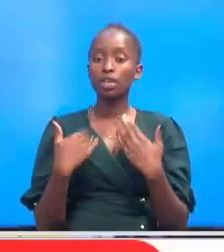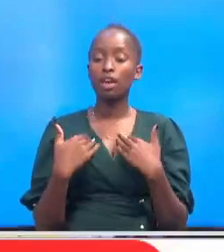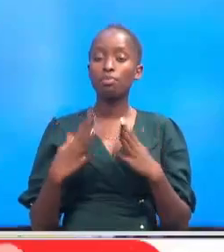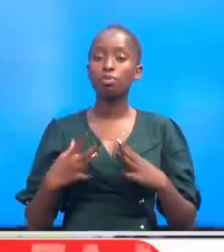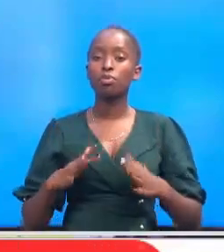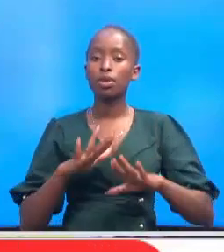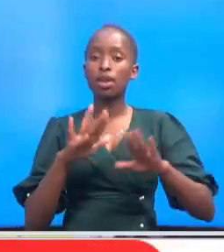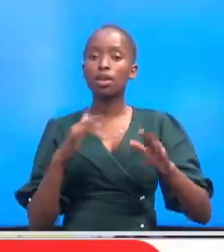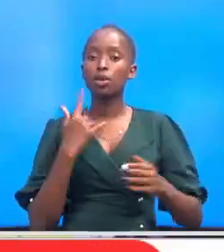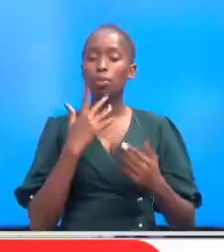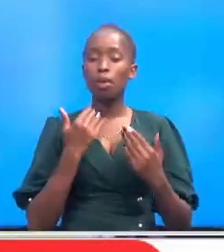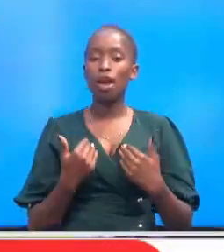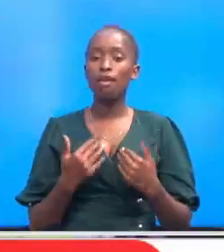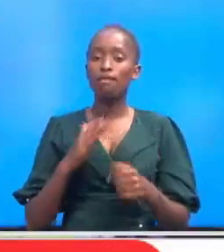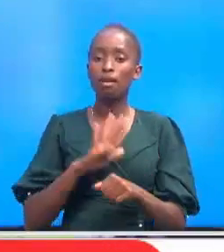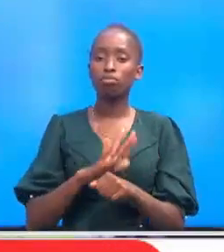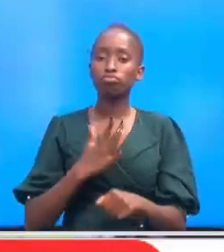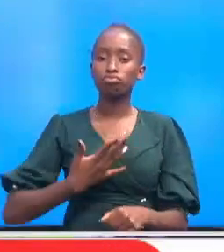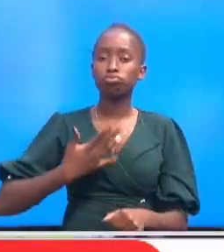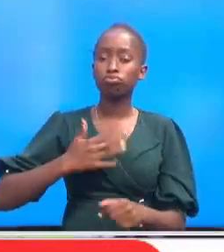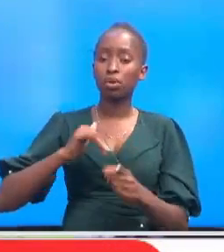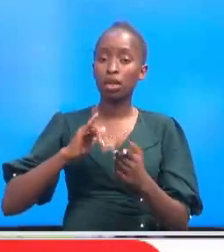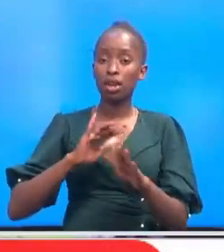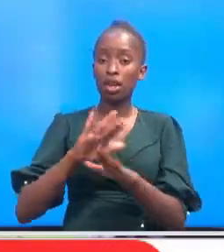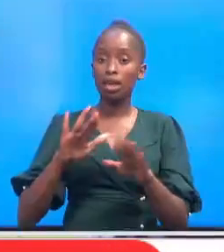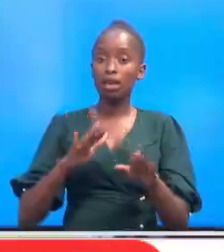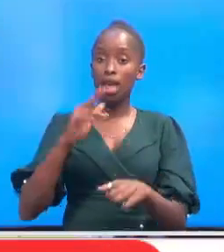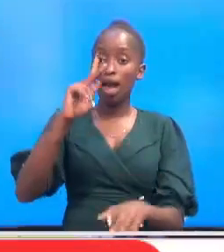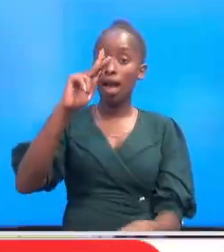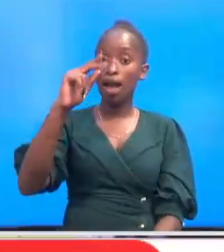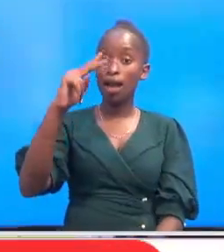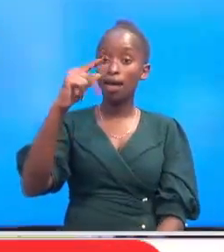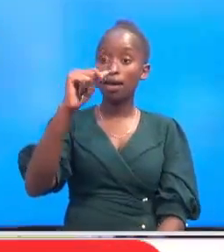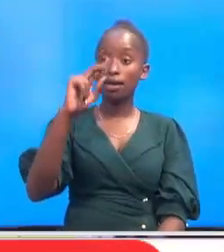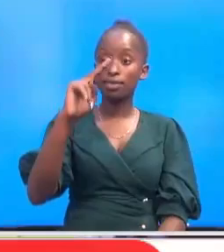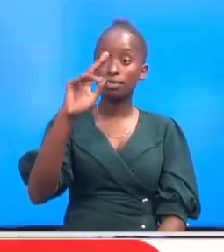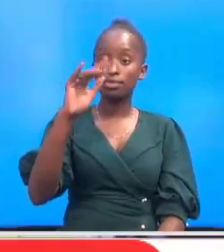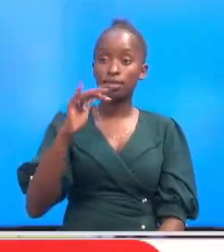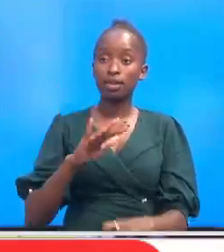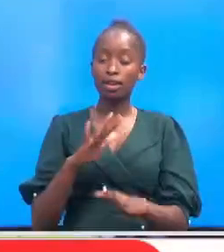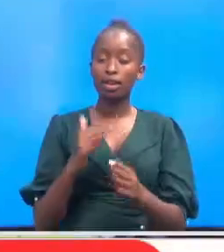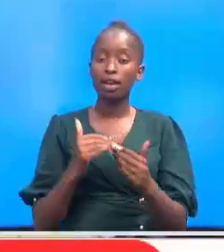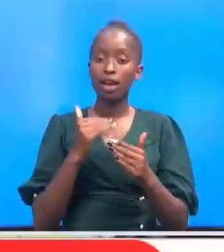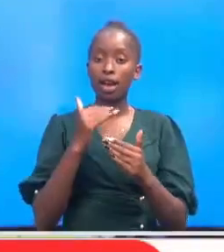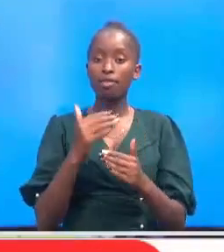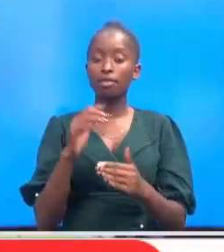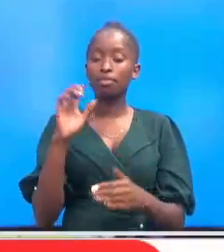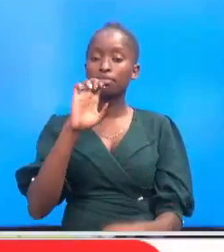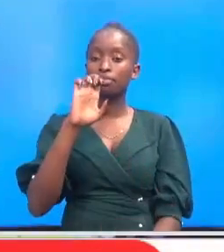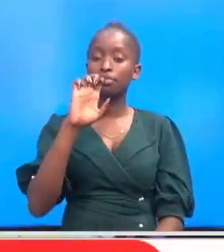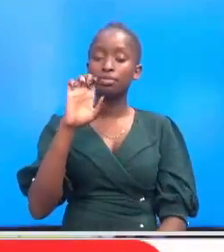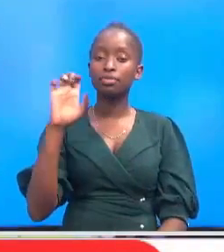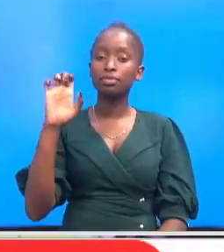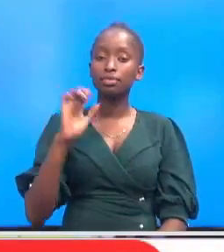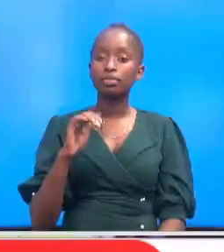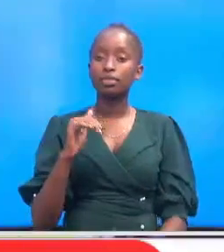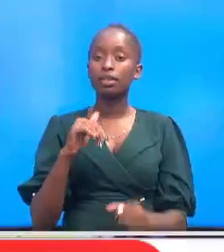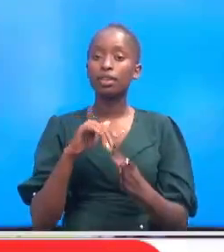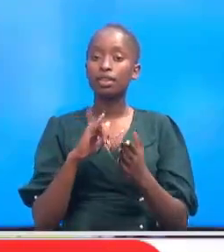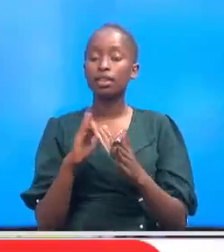waliojawa na ghadhabu katika kijiji Cha kangai eneo bunge la mwea magharibi kaunti ya kirenyaga